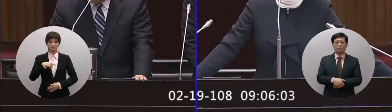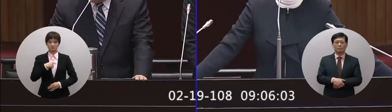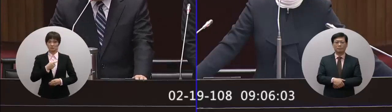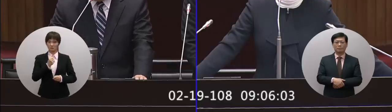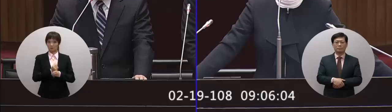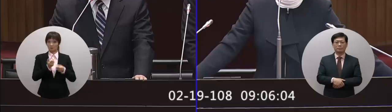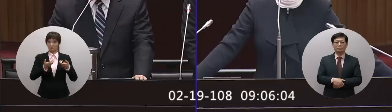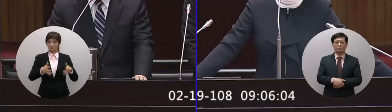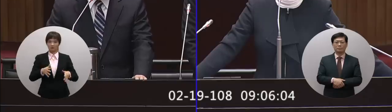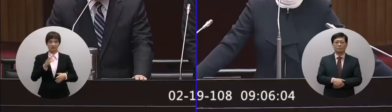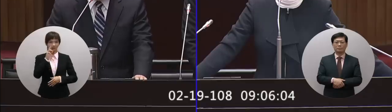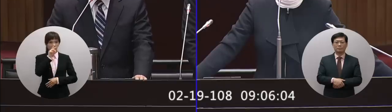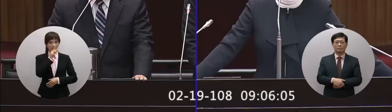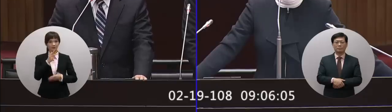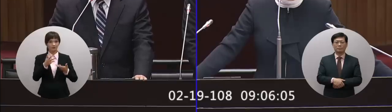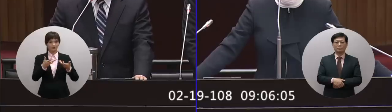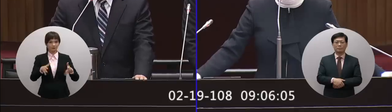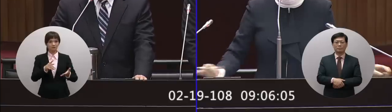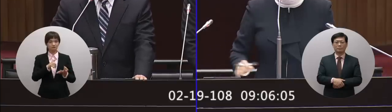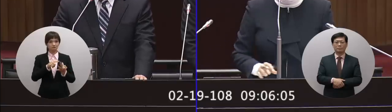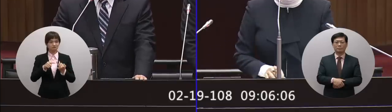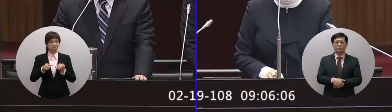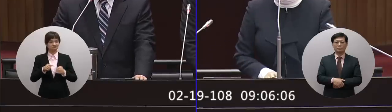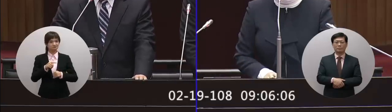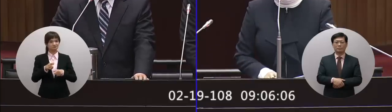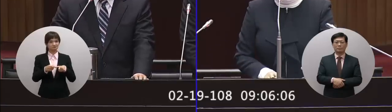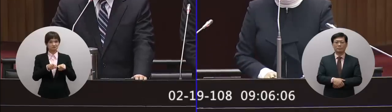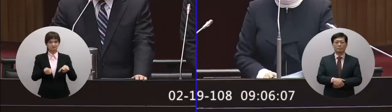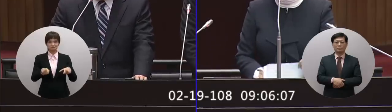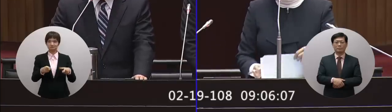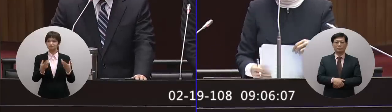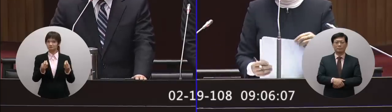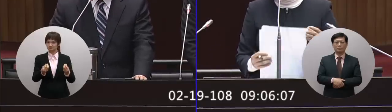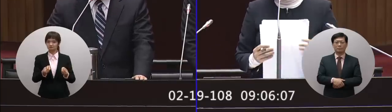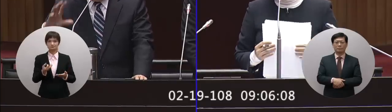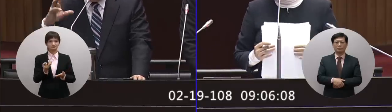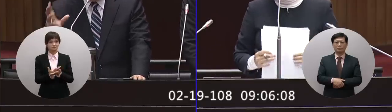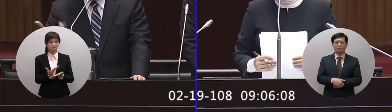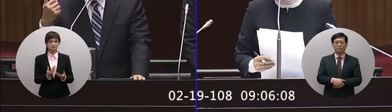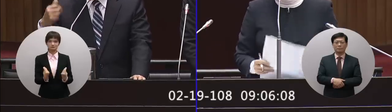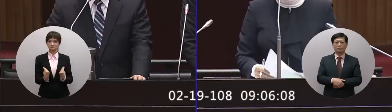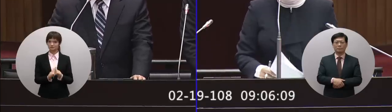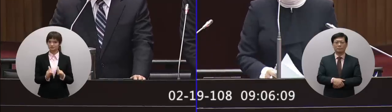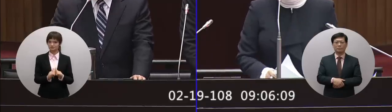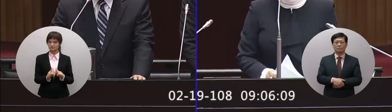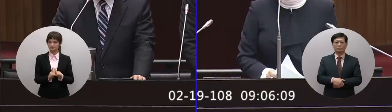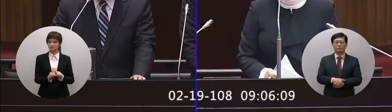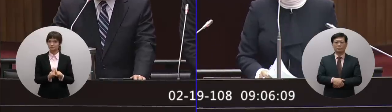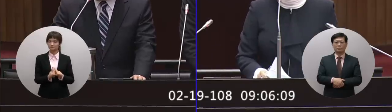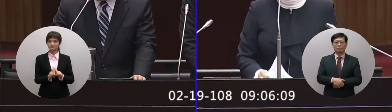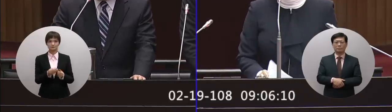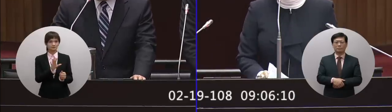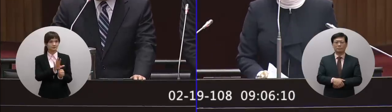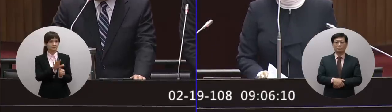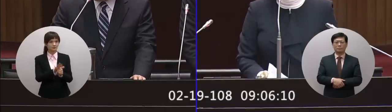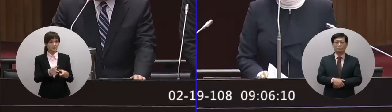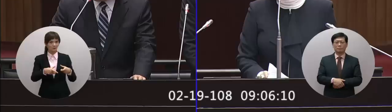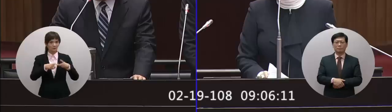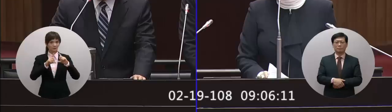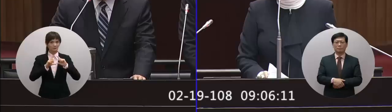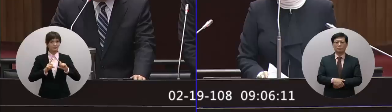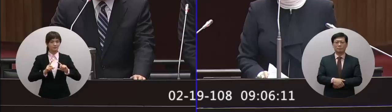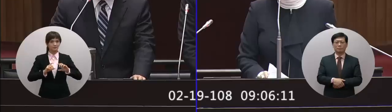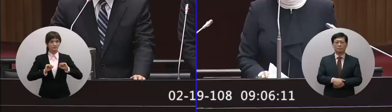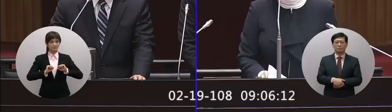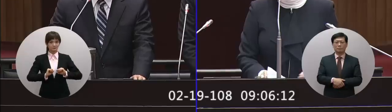是很多的错误、不公不义，应该要怎么样子来让它呈现对原